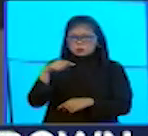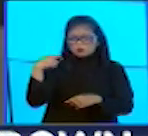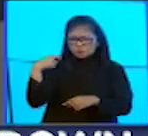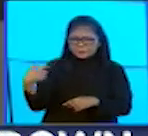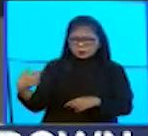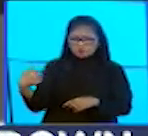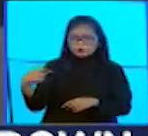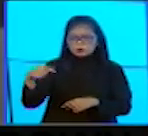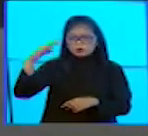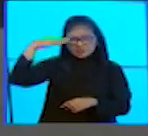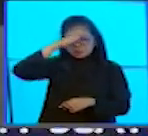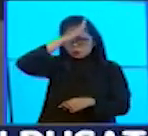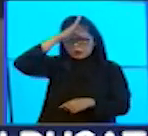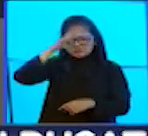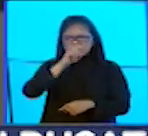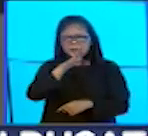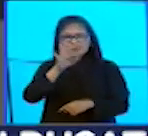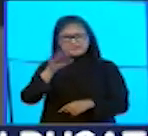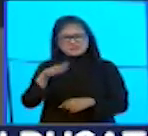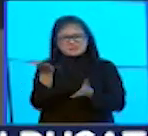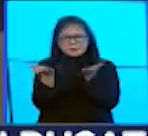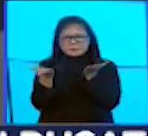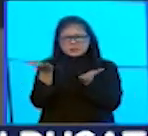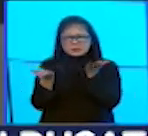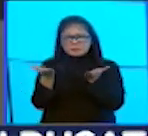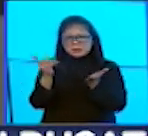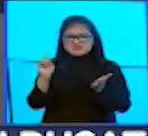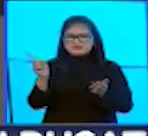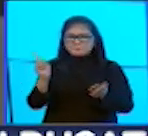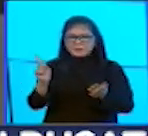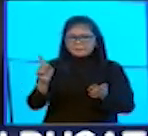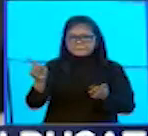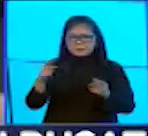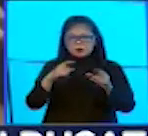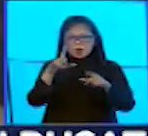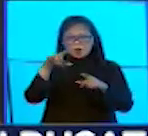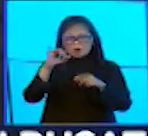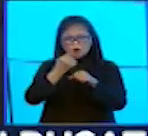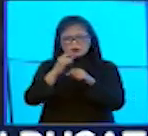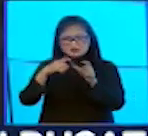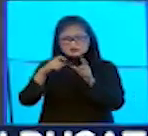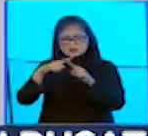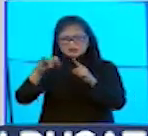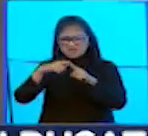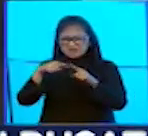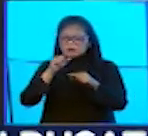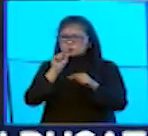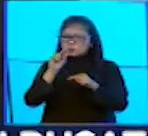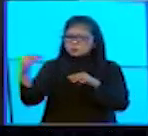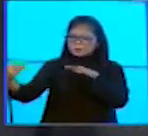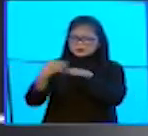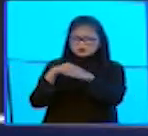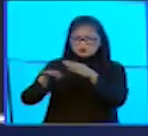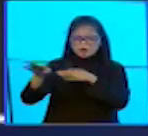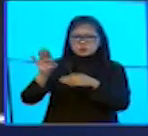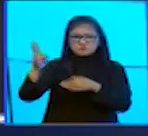mempertimbangkannya. Pasalnya hal ini terkait dengan logistik untuk masyarakat dan menunggu persetujuan dari pemerintah pusat. Kalau sudah